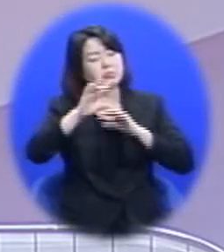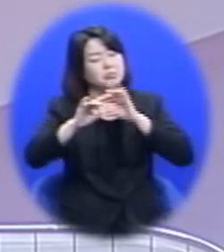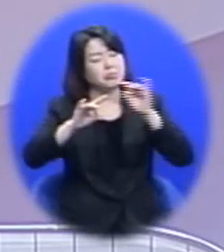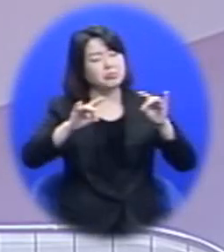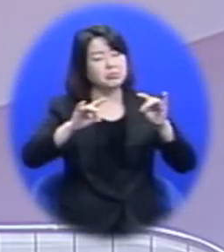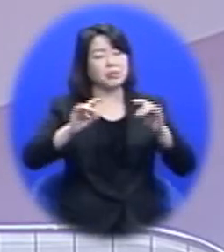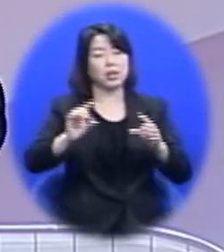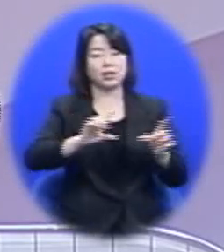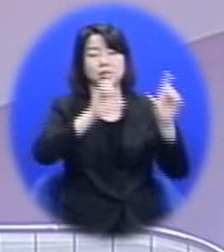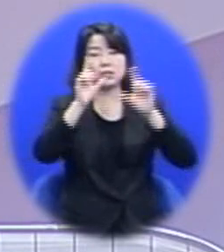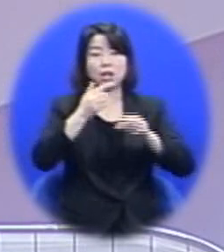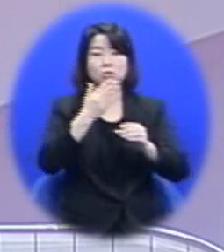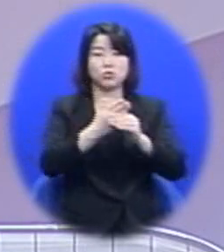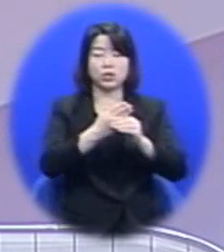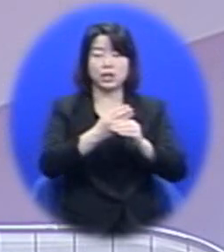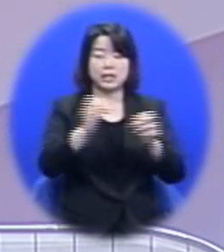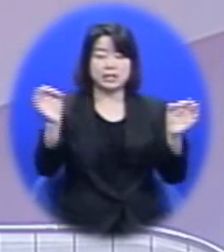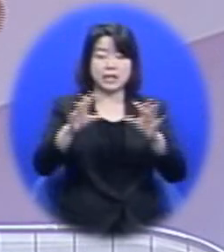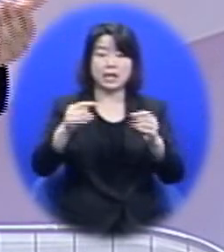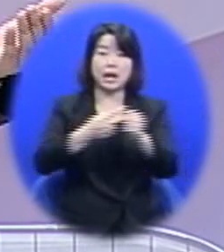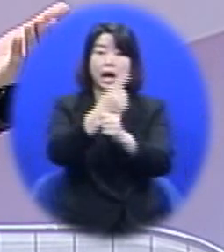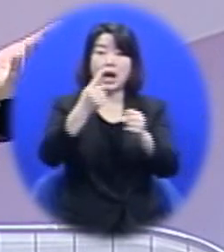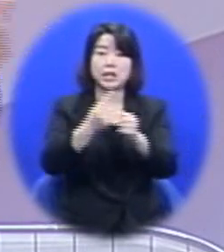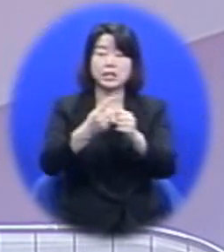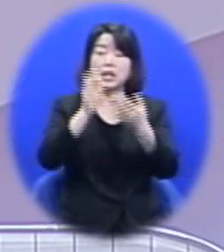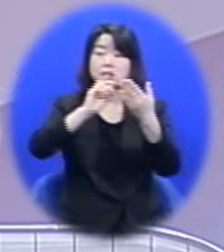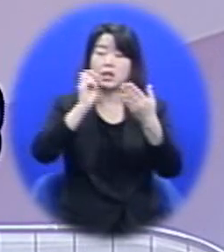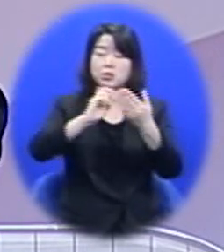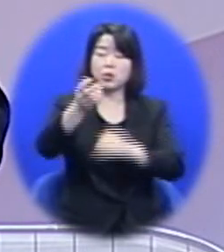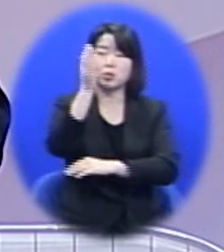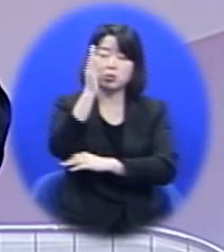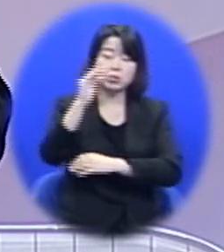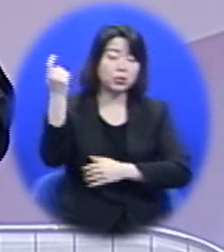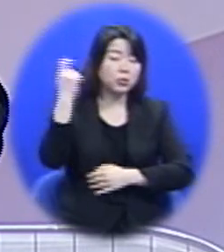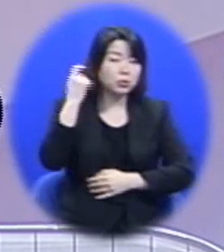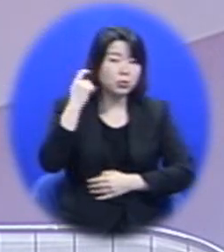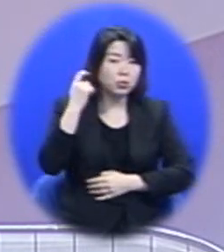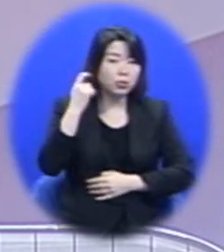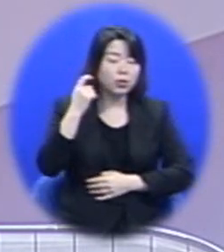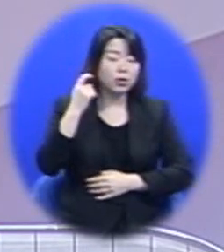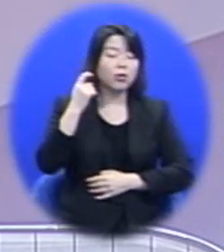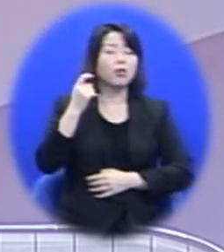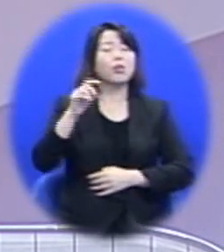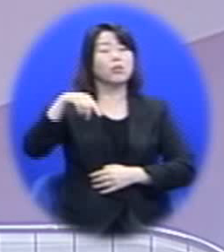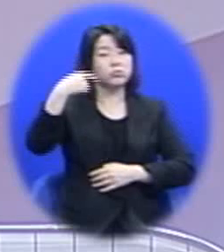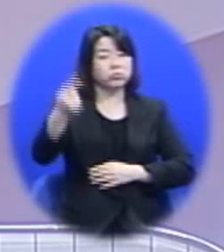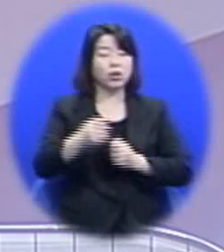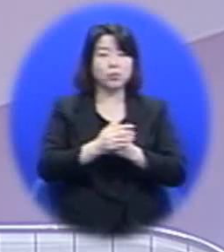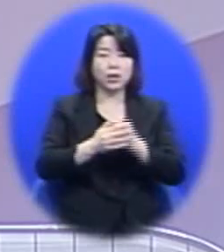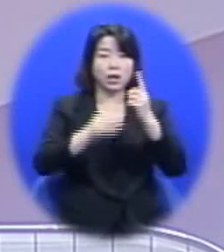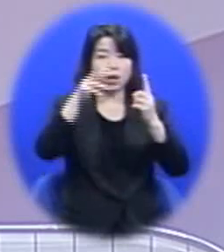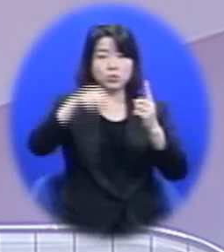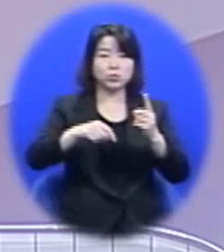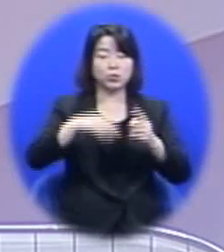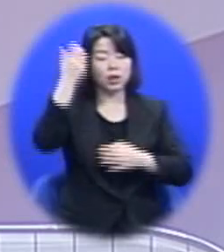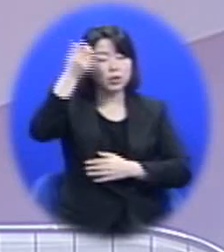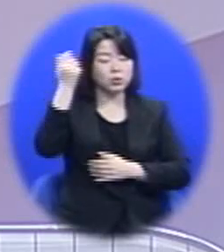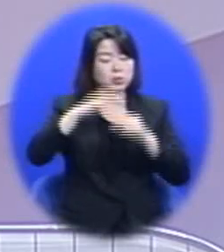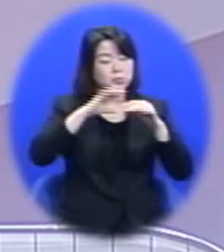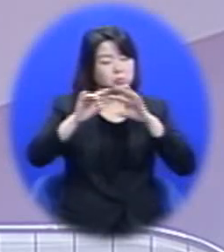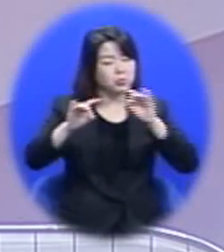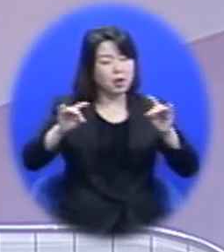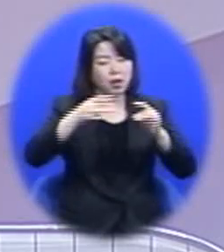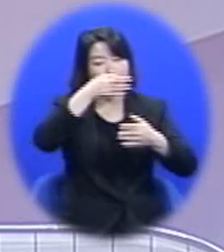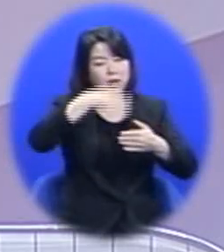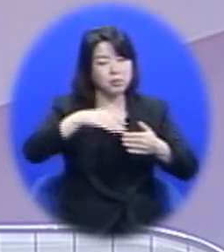살다가 잠깐 한 시간 찬송하고 기도하고 설교 듣고 또 한 주간 내내 영적으로 메마르고 힘든 상황